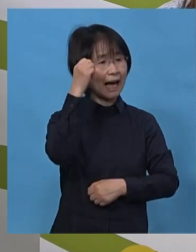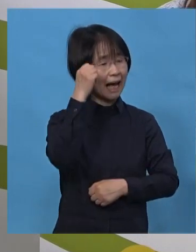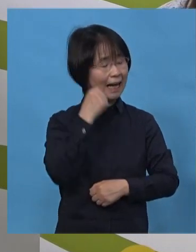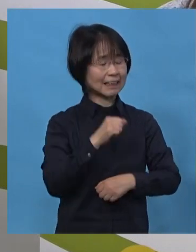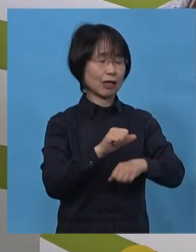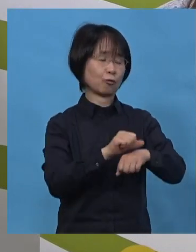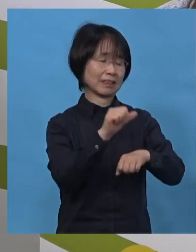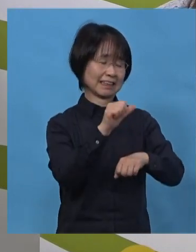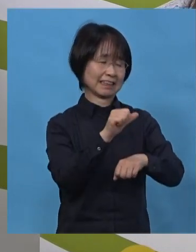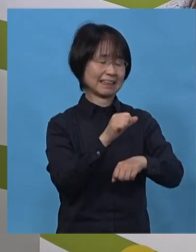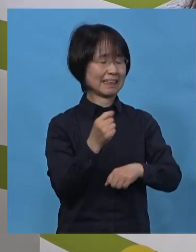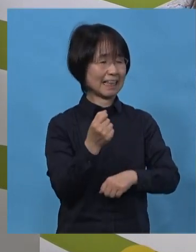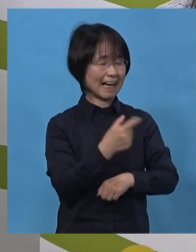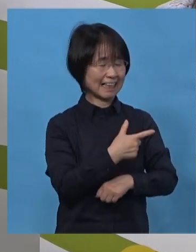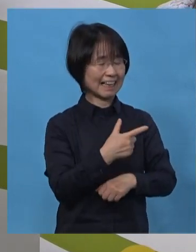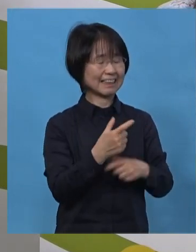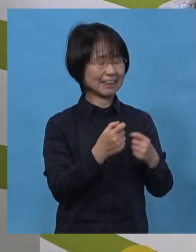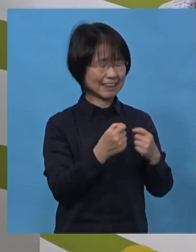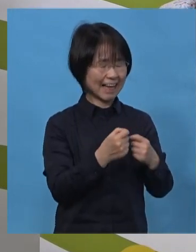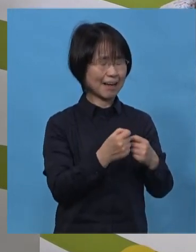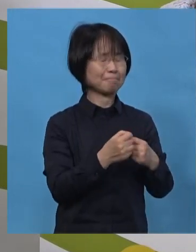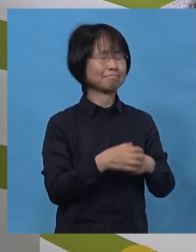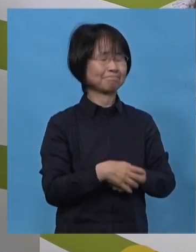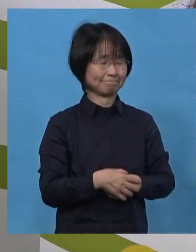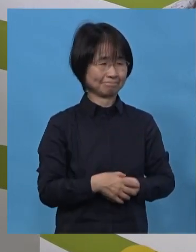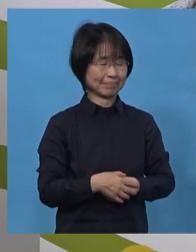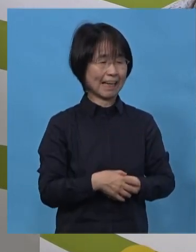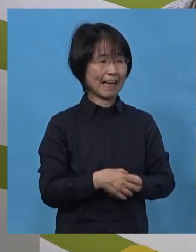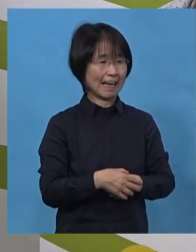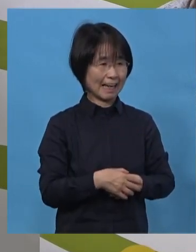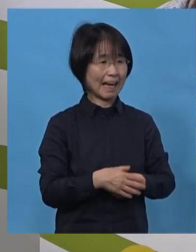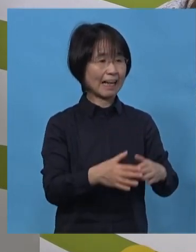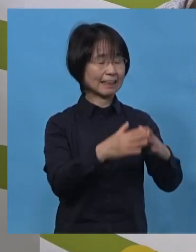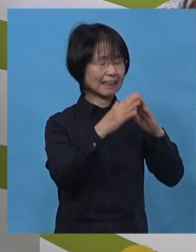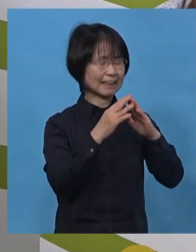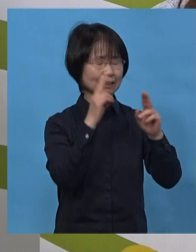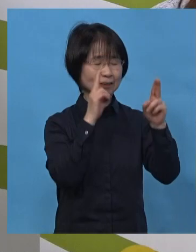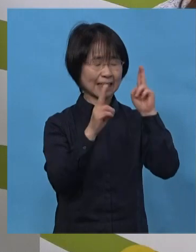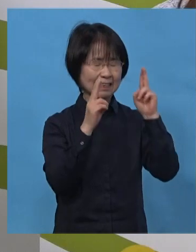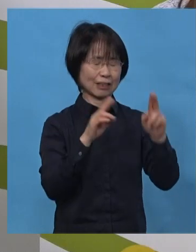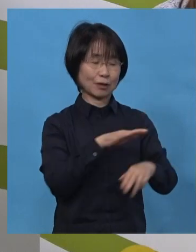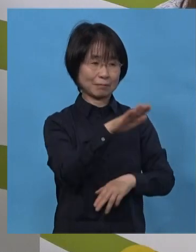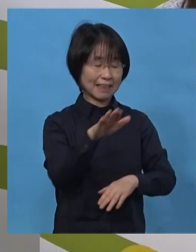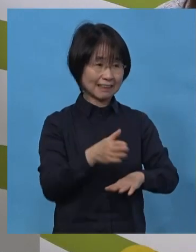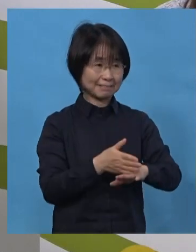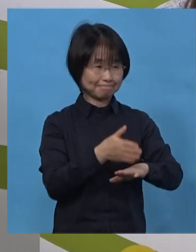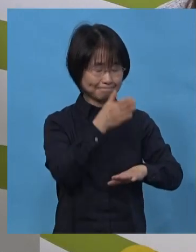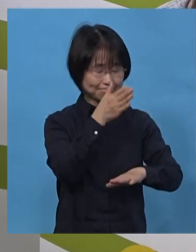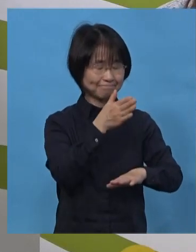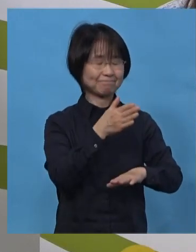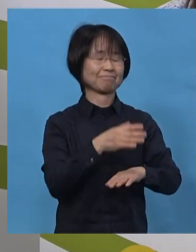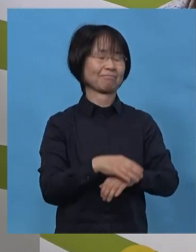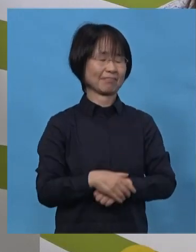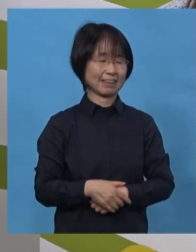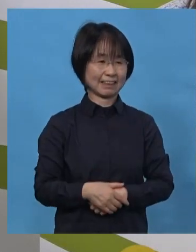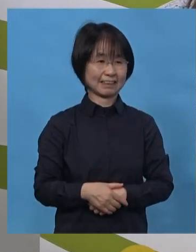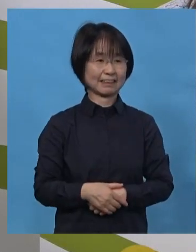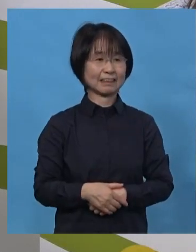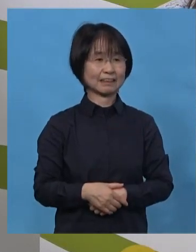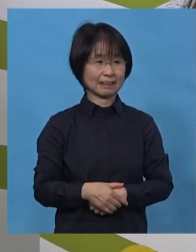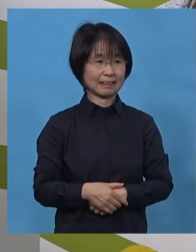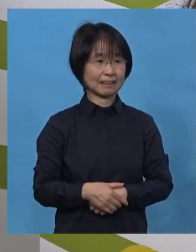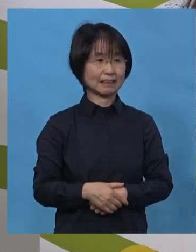いう本当に早い時間から除雪作業をしてくださっている建設業者の皆さんには本当に感謝ですよねで